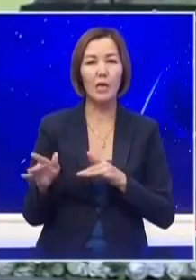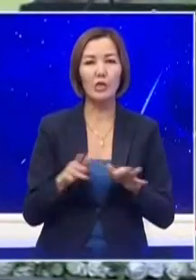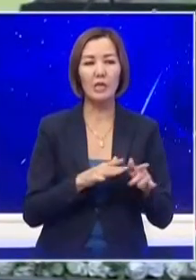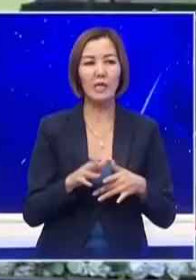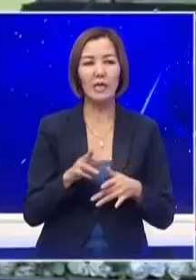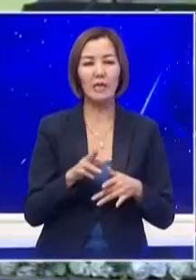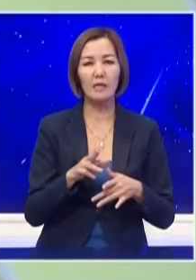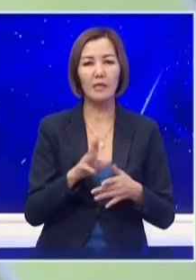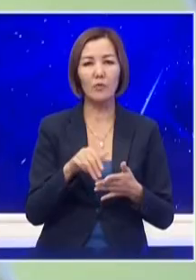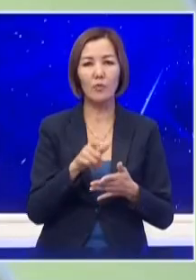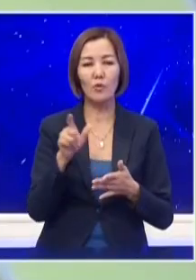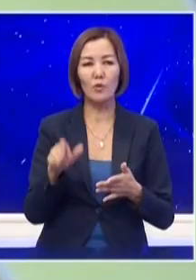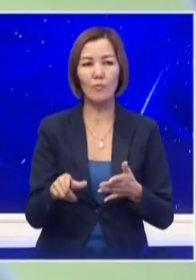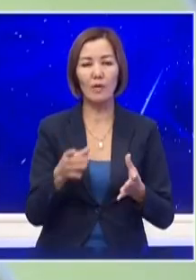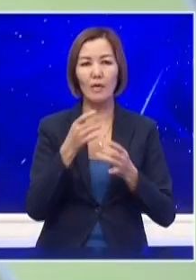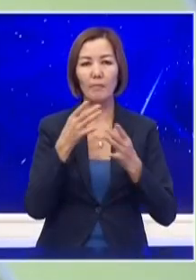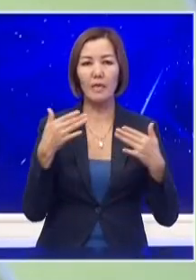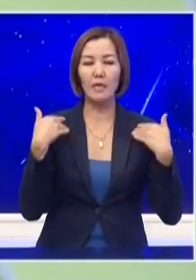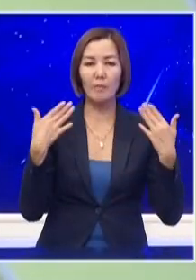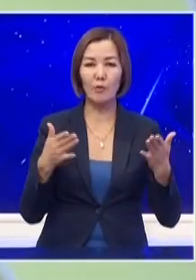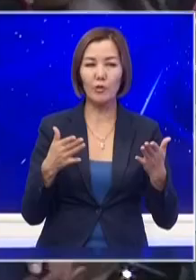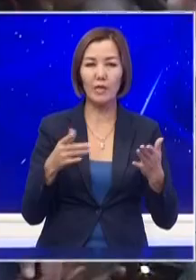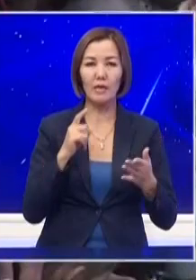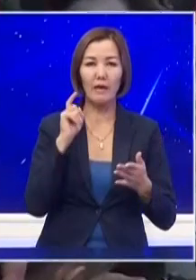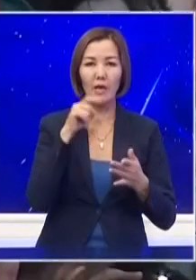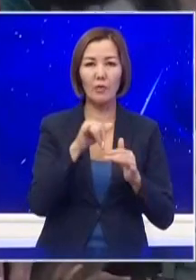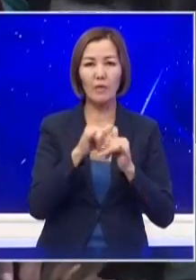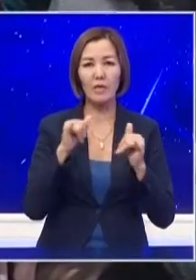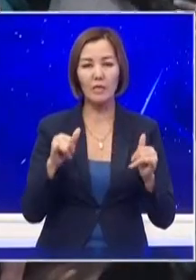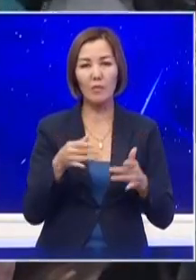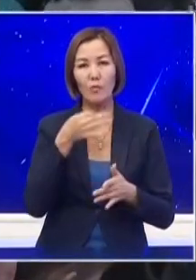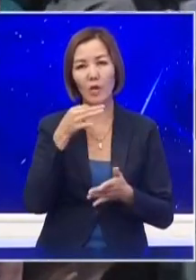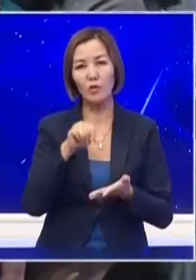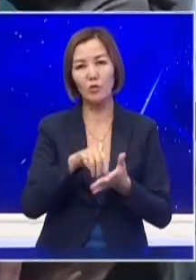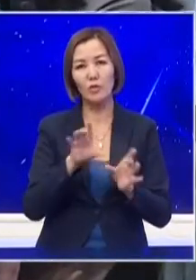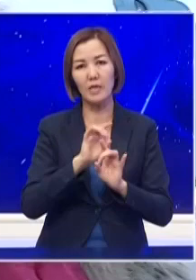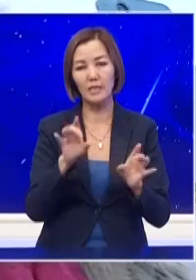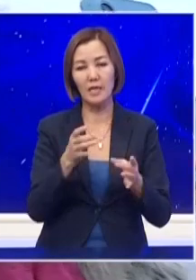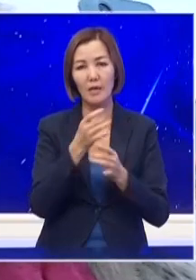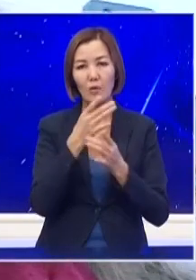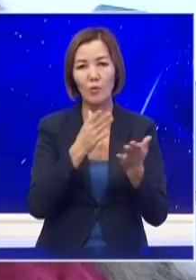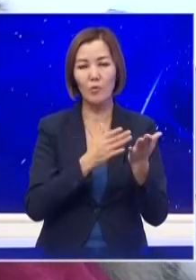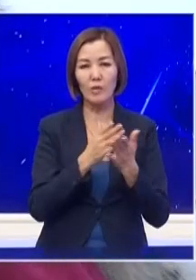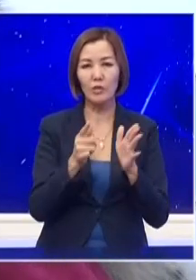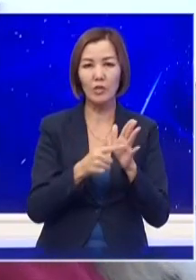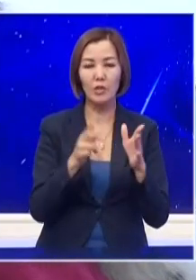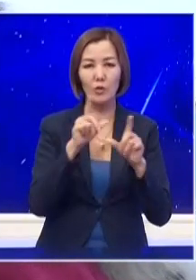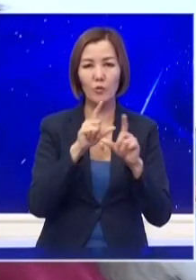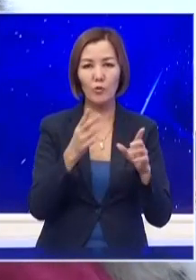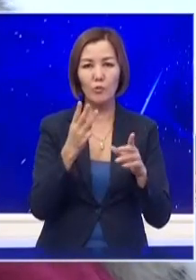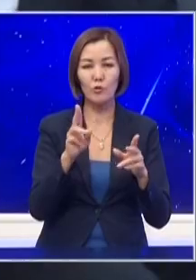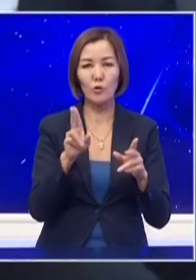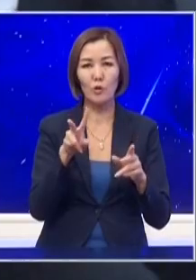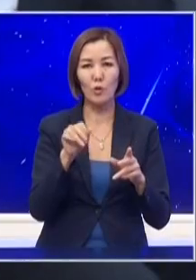Мәрлен Көлбаев көрермендерді мерекелермен құттықтап, өңірдің экономикалық дамуына тоқталды. Мәдениет саласы бойынша 7 мәдениет үйі, 3 клуб,